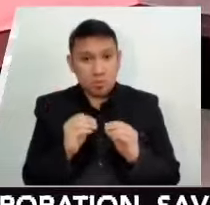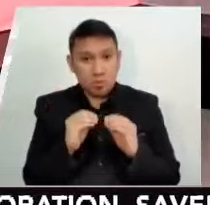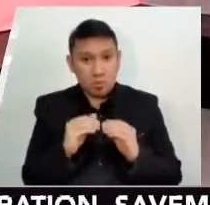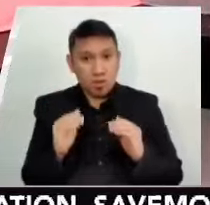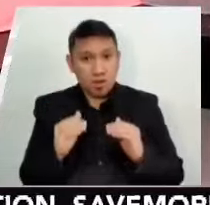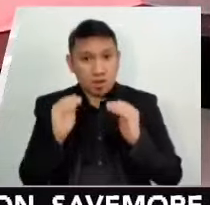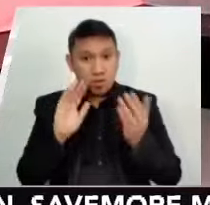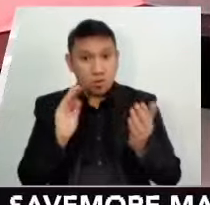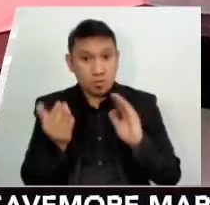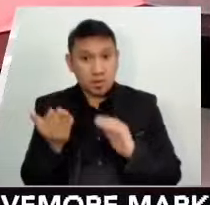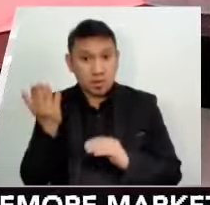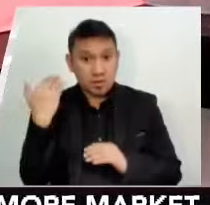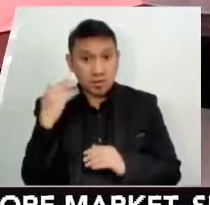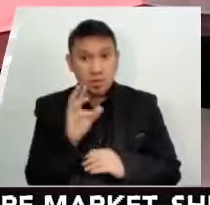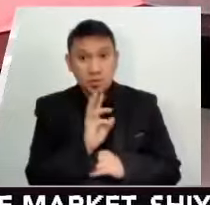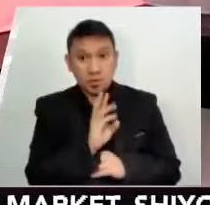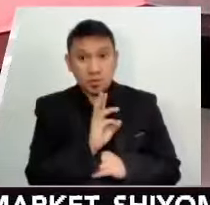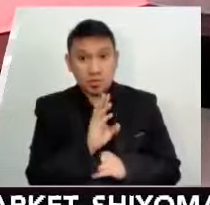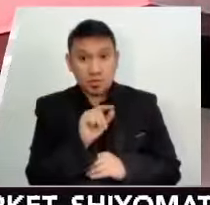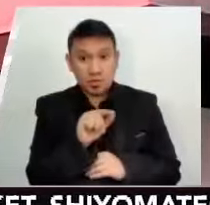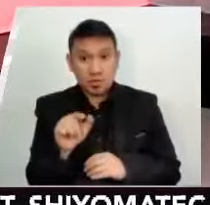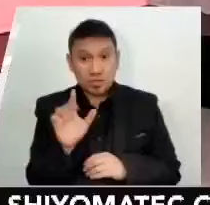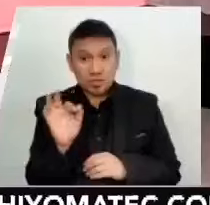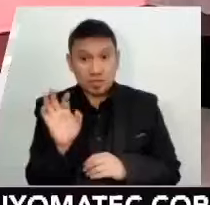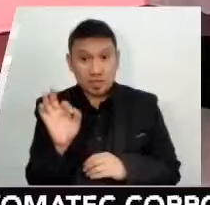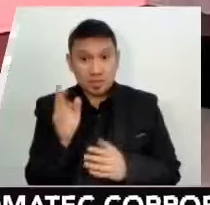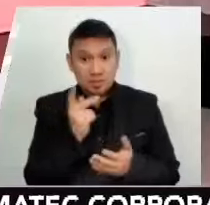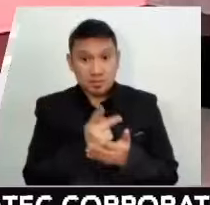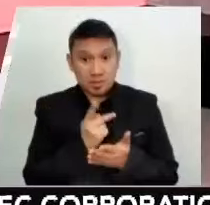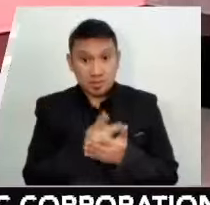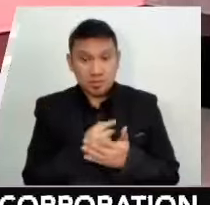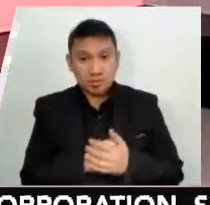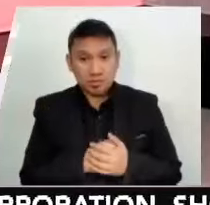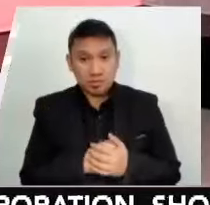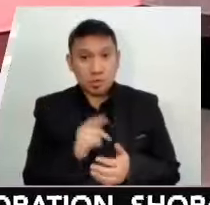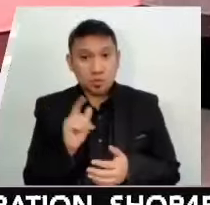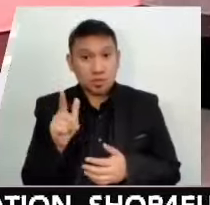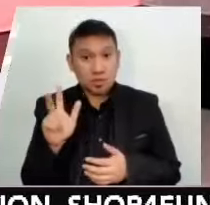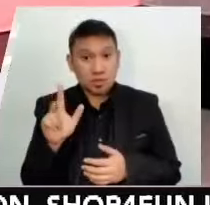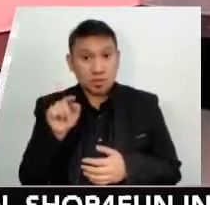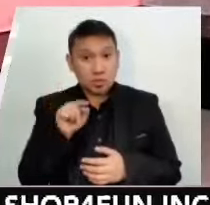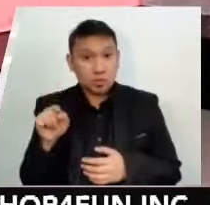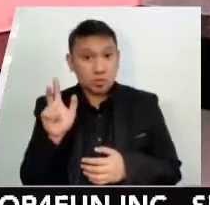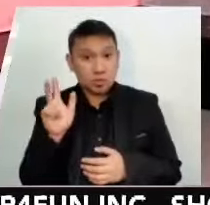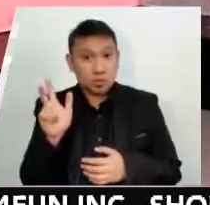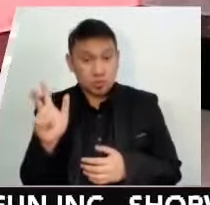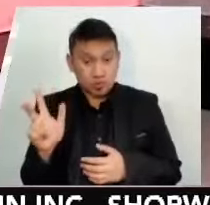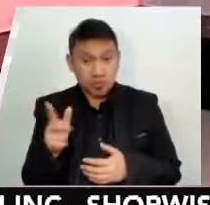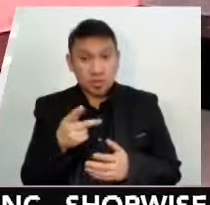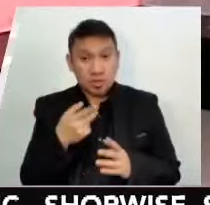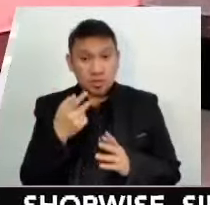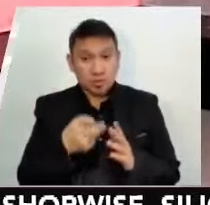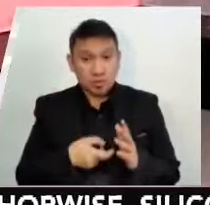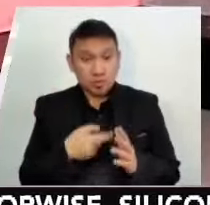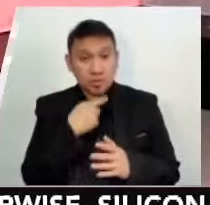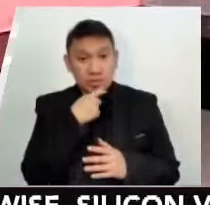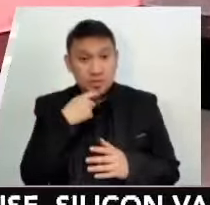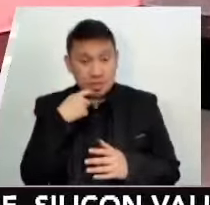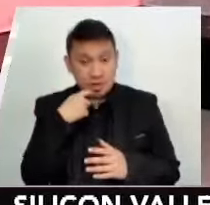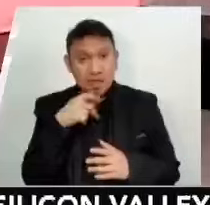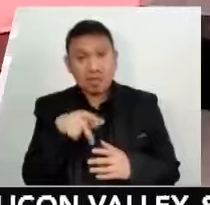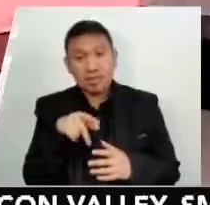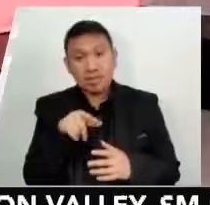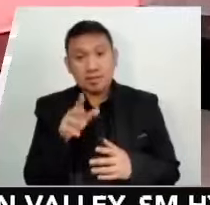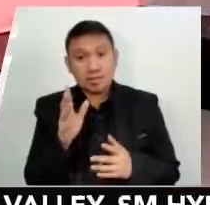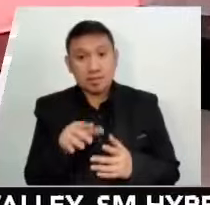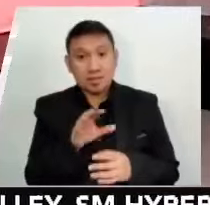nitong 16 hanggang 19 pesos. 23 hanggang 30 pesos naman ang presyo ng clean and dry na palay na dati ay 19